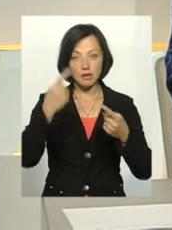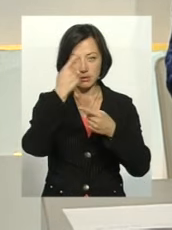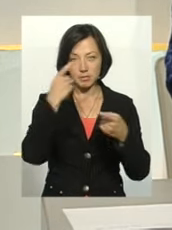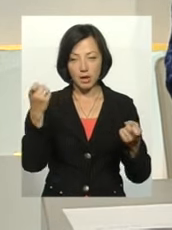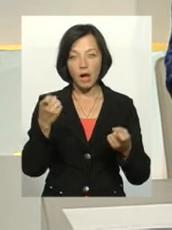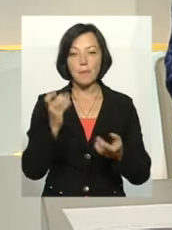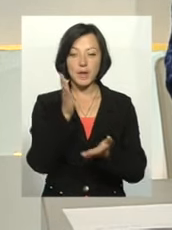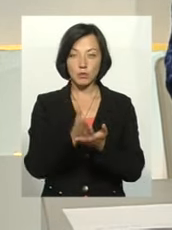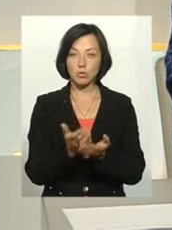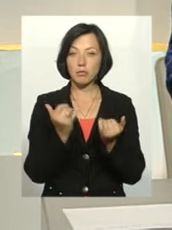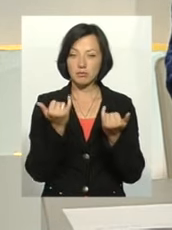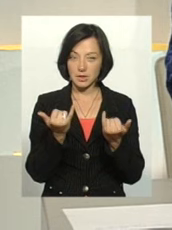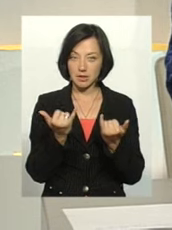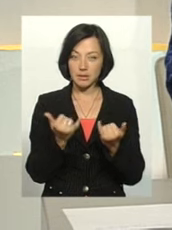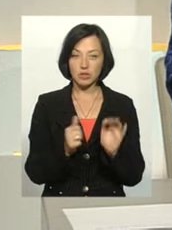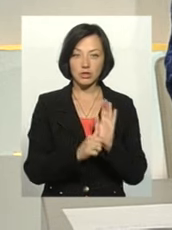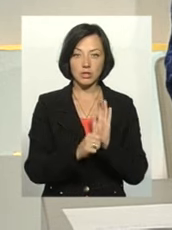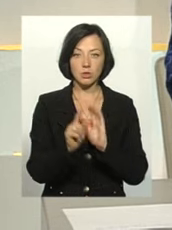ми працюємо для вас у прямому ефірі